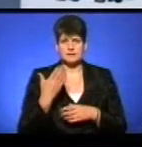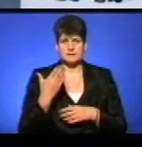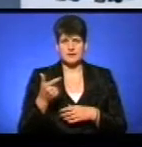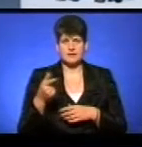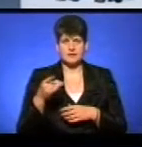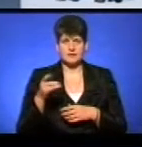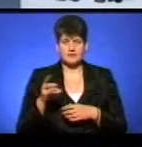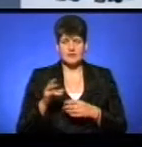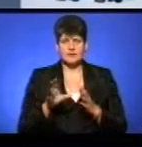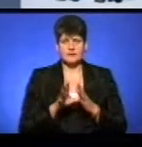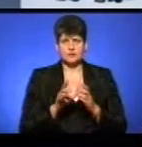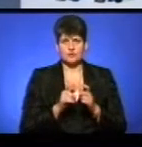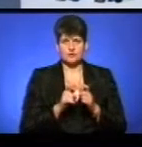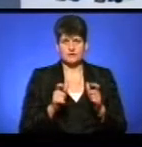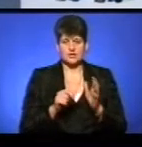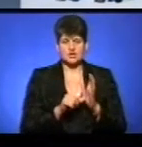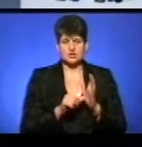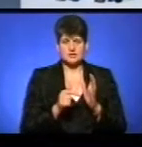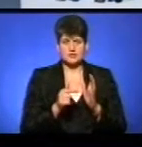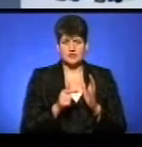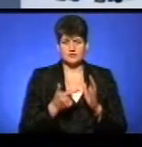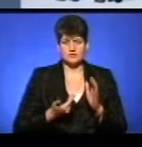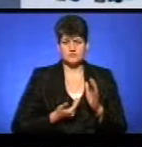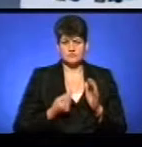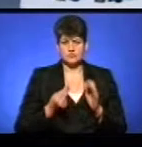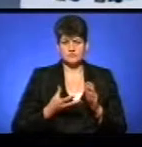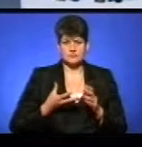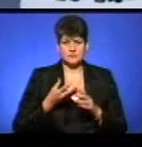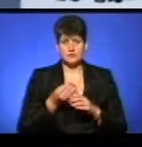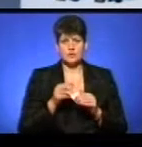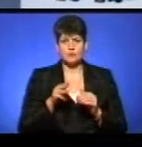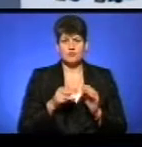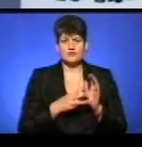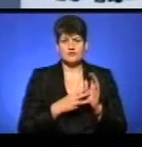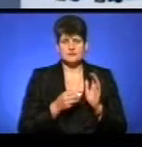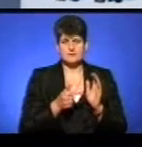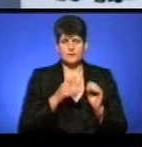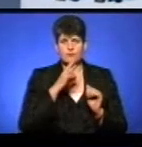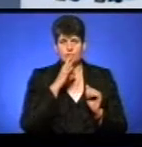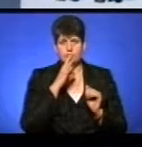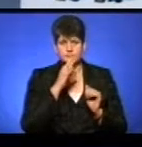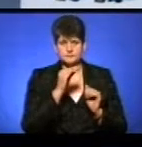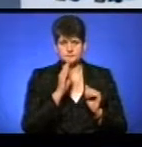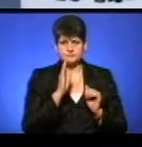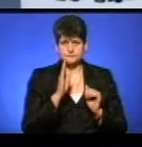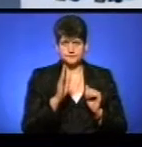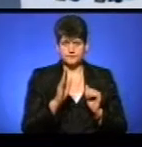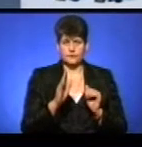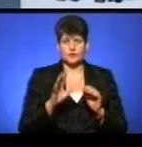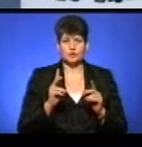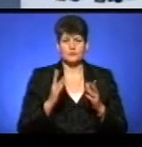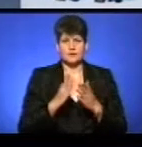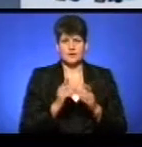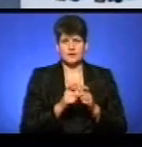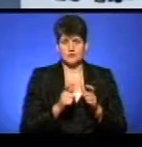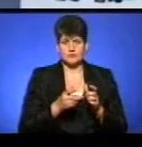електронного квитка – 6 гривень, і готівкою люди розраховуватимуться – по 8 гривень. У маршрутних таксі власники картки Тернополянина